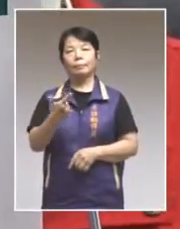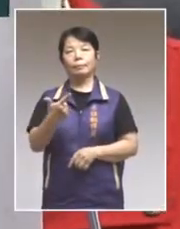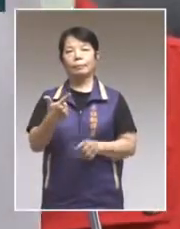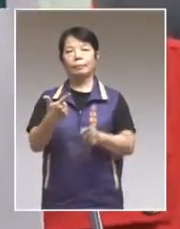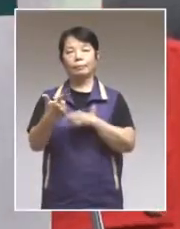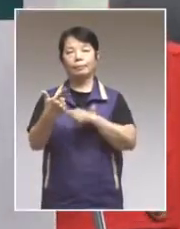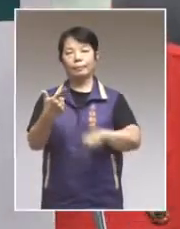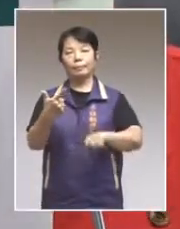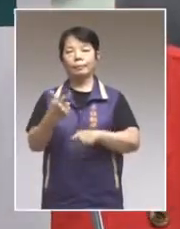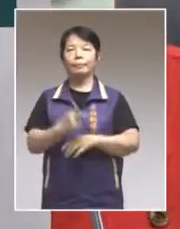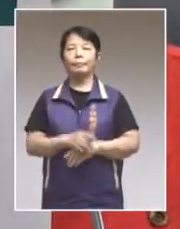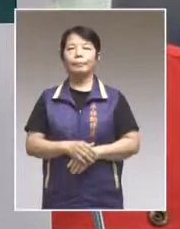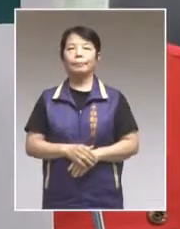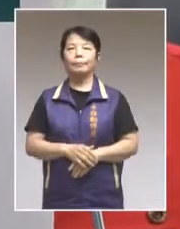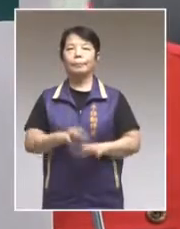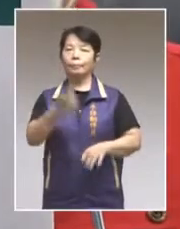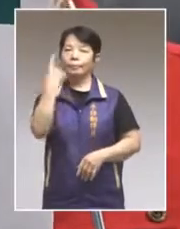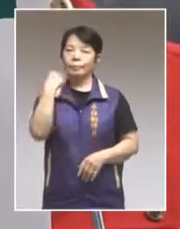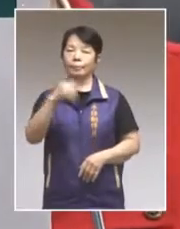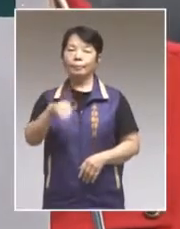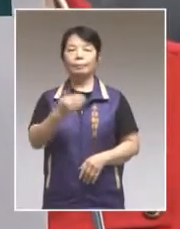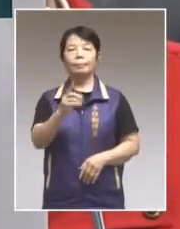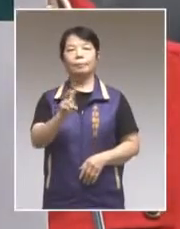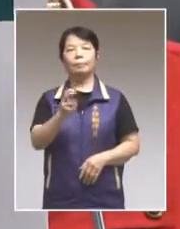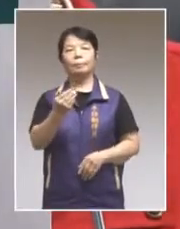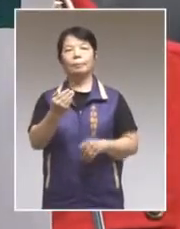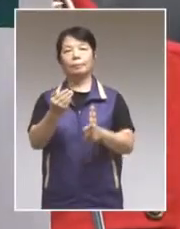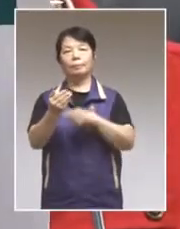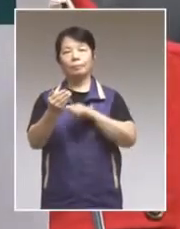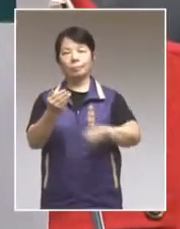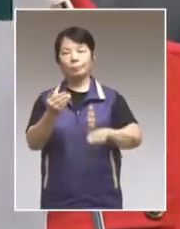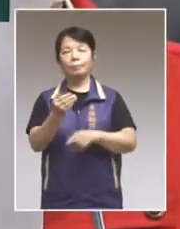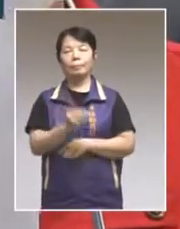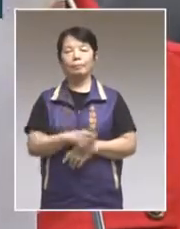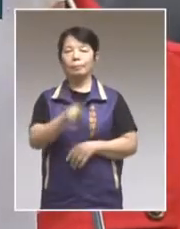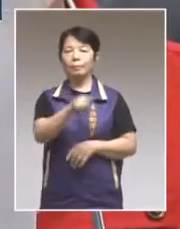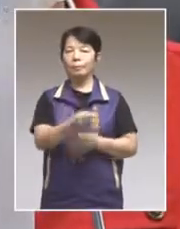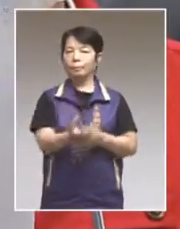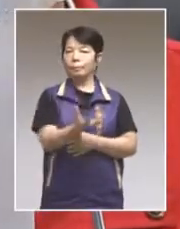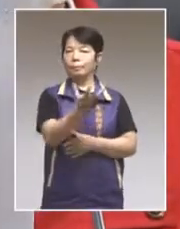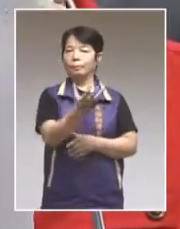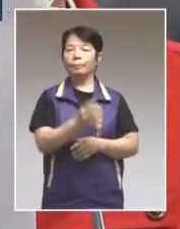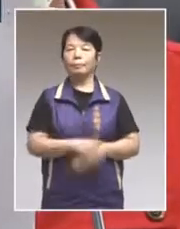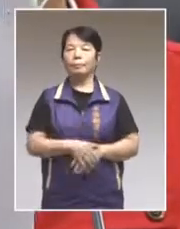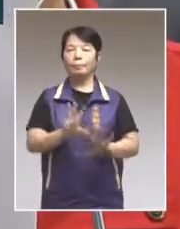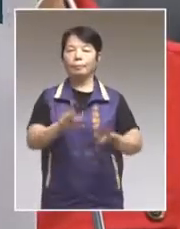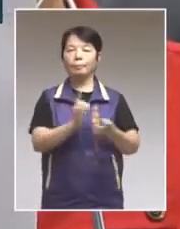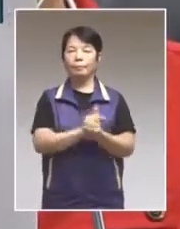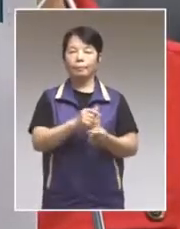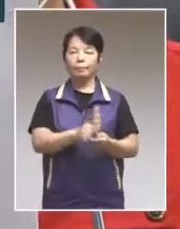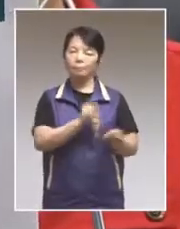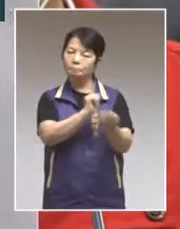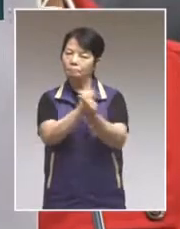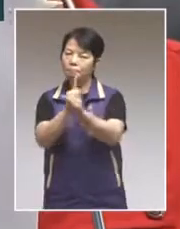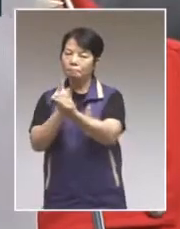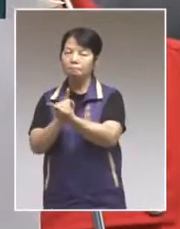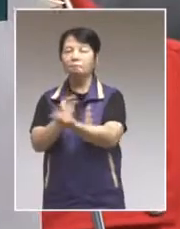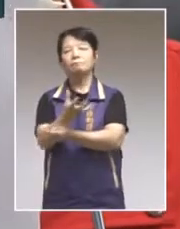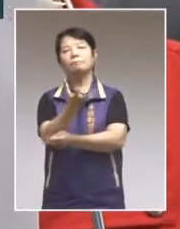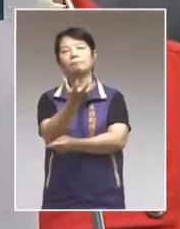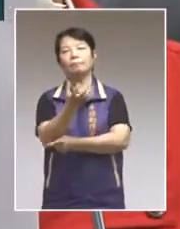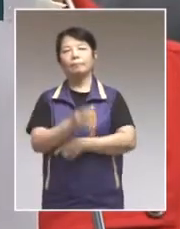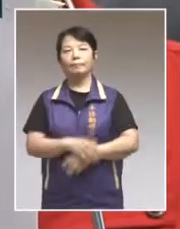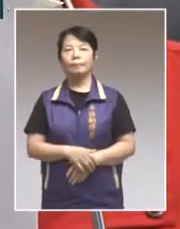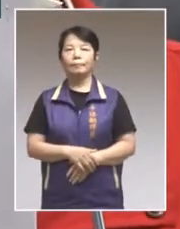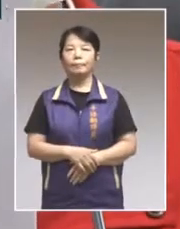1436例，那昨天是929例，所以大幅度的增加的是在密切接触者的部分。好，